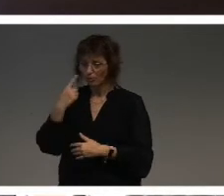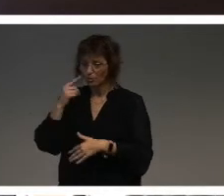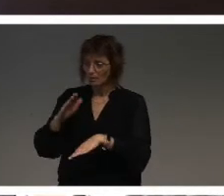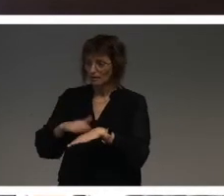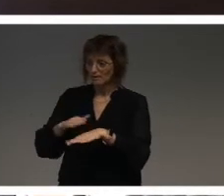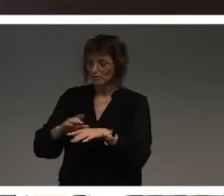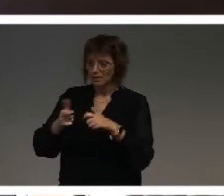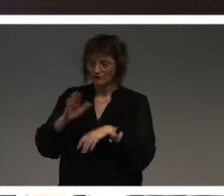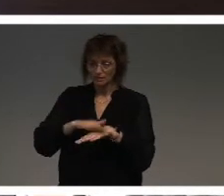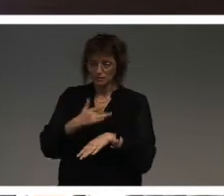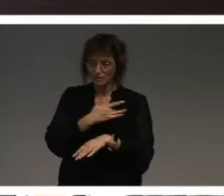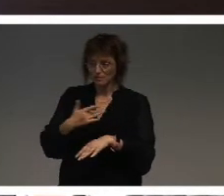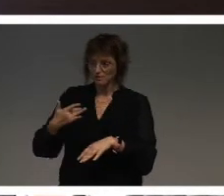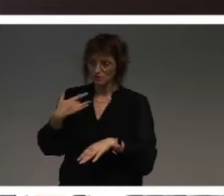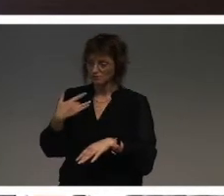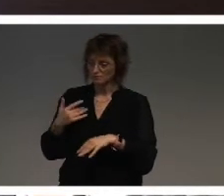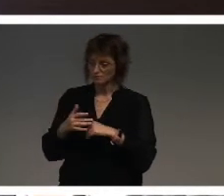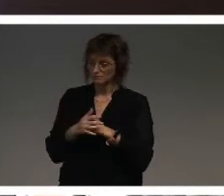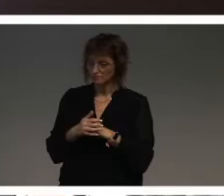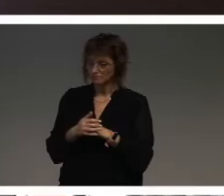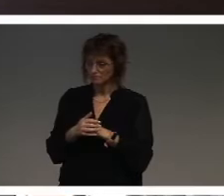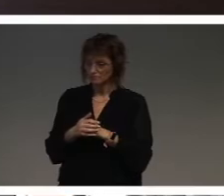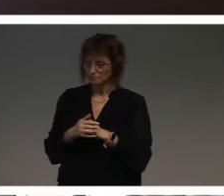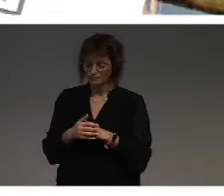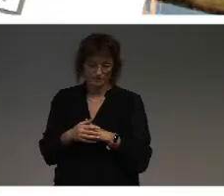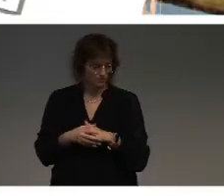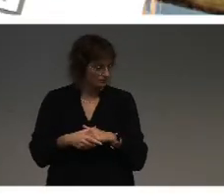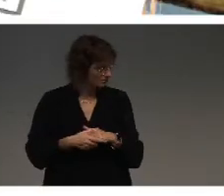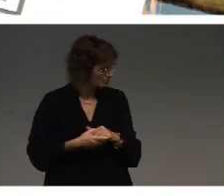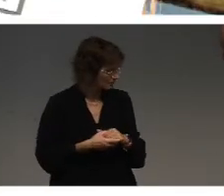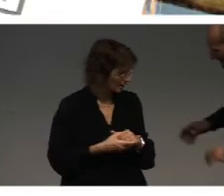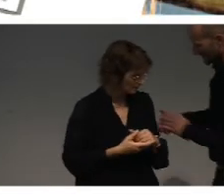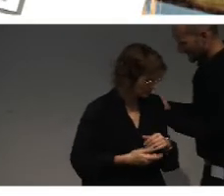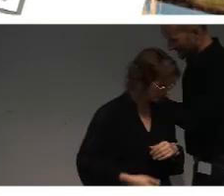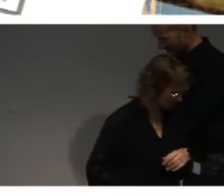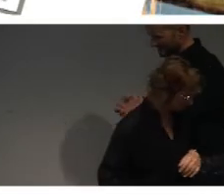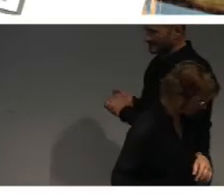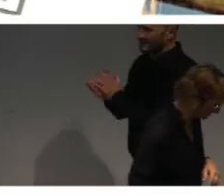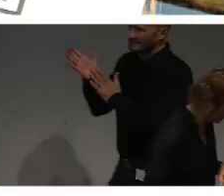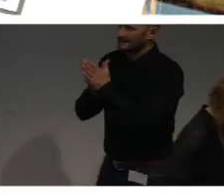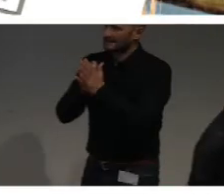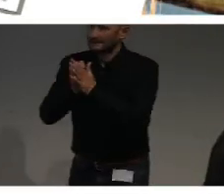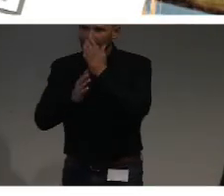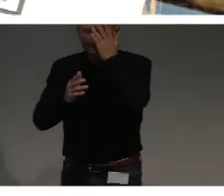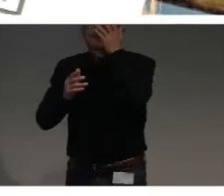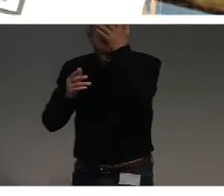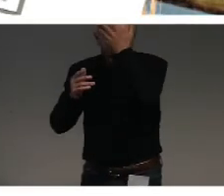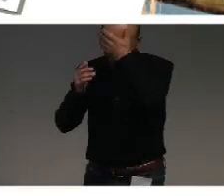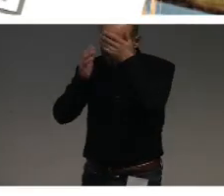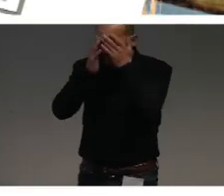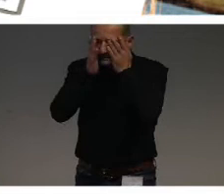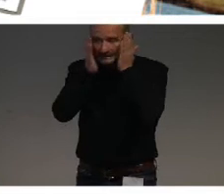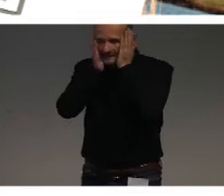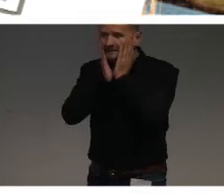les effets sur la santé de ces polyexpositions. Alors, juste très rapidement, l'exposome, c'est un concept qui